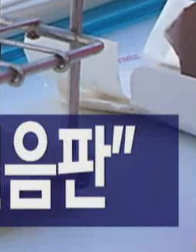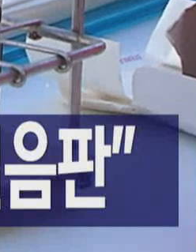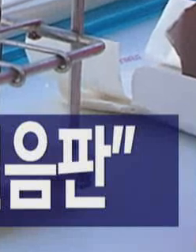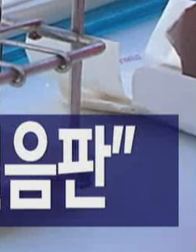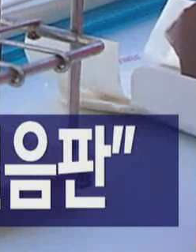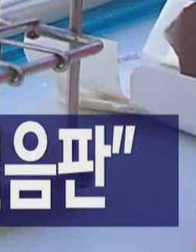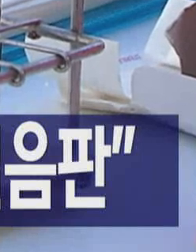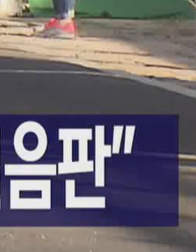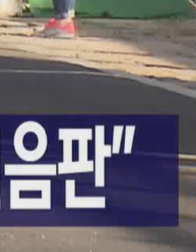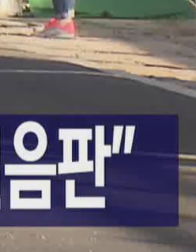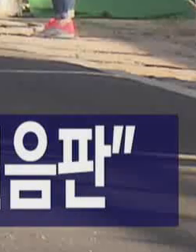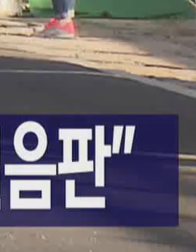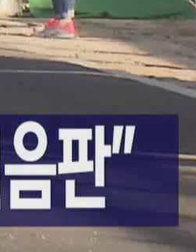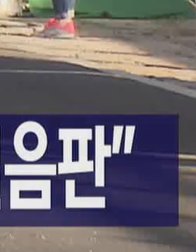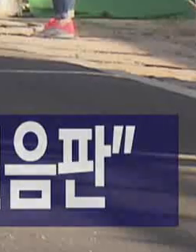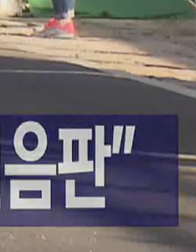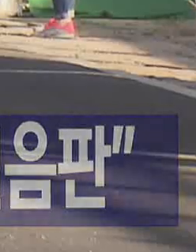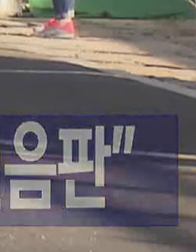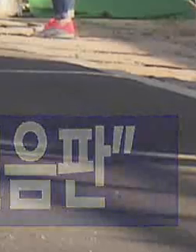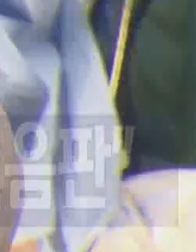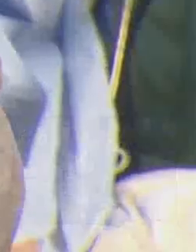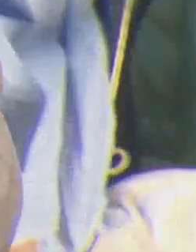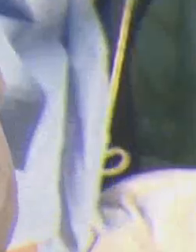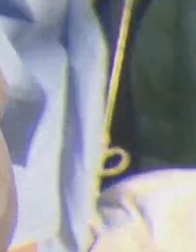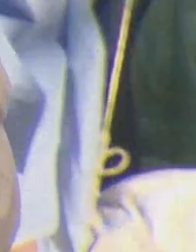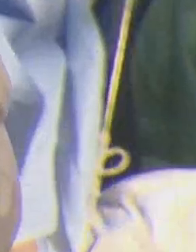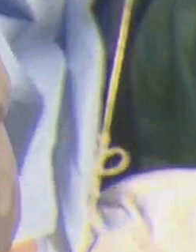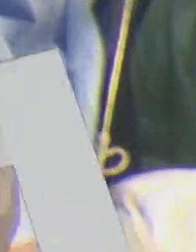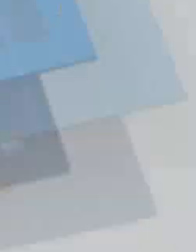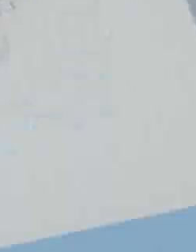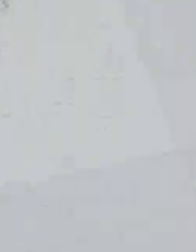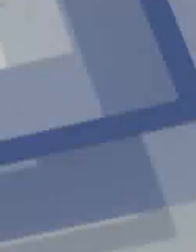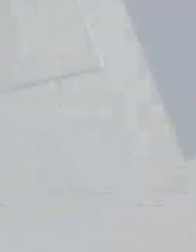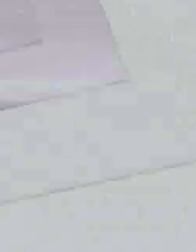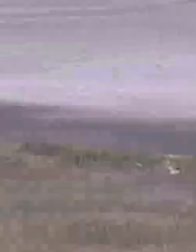무증상 상태 확진자들이 끊이지 않아 여전히 불안한 상황입니다.